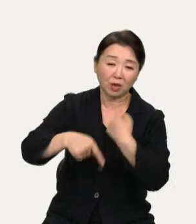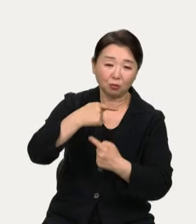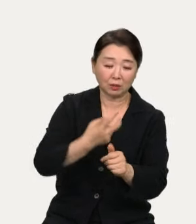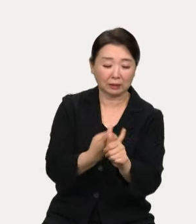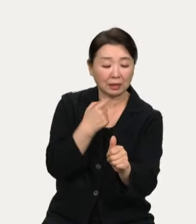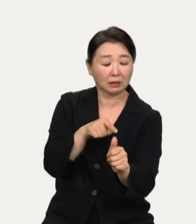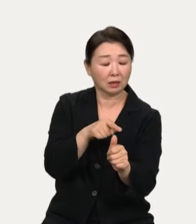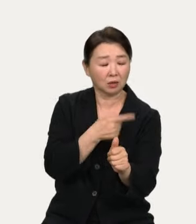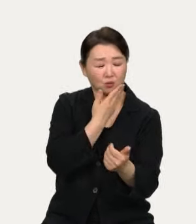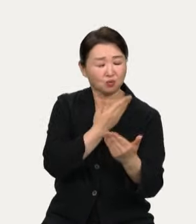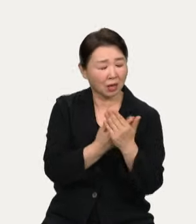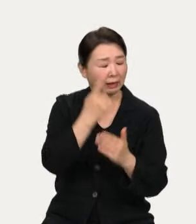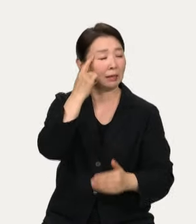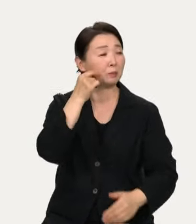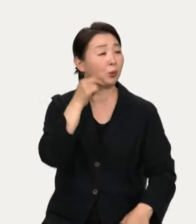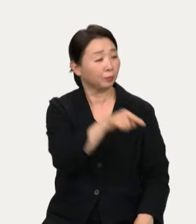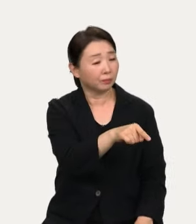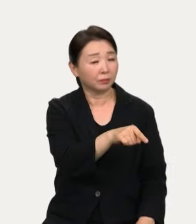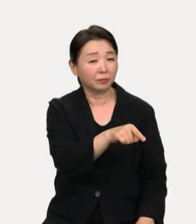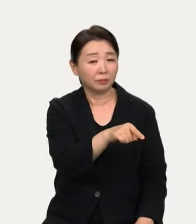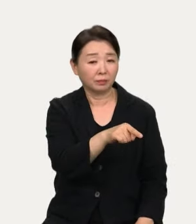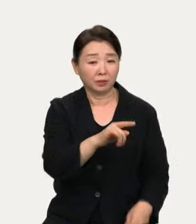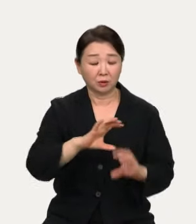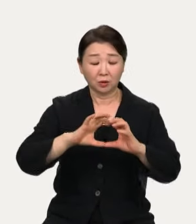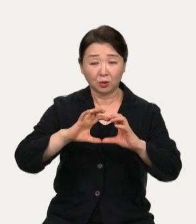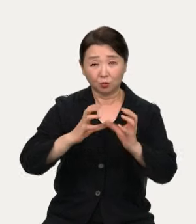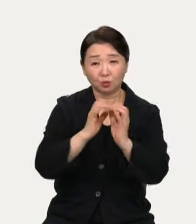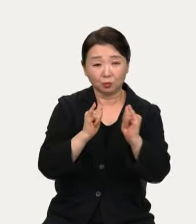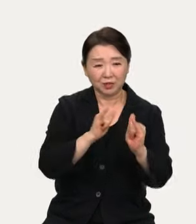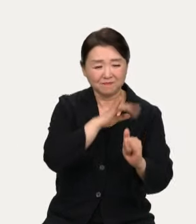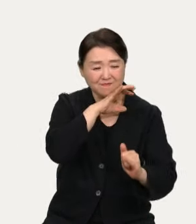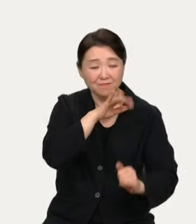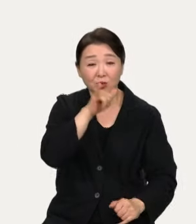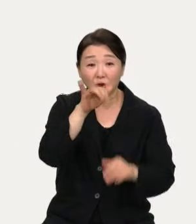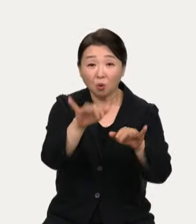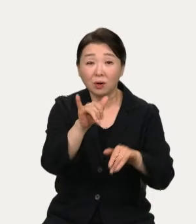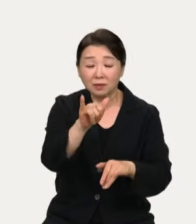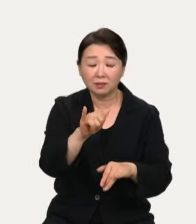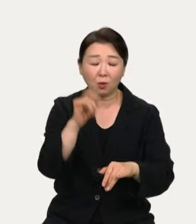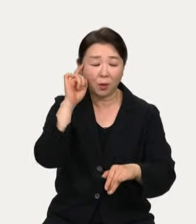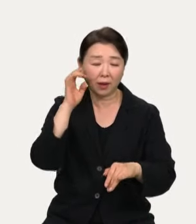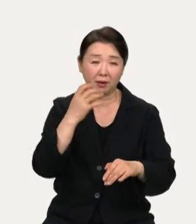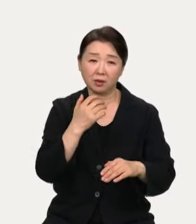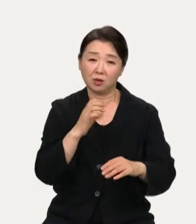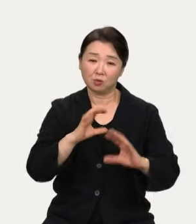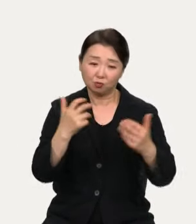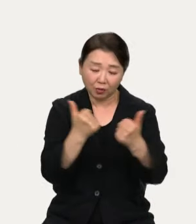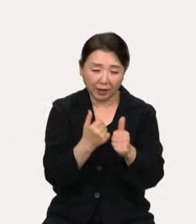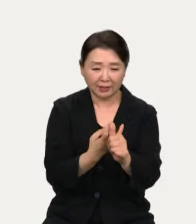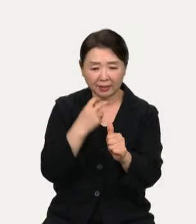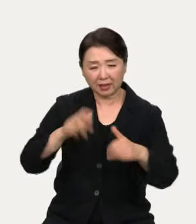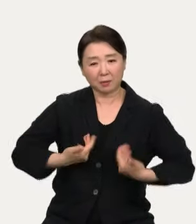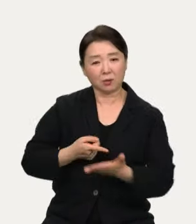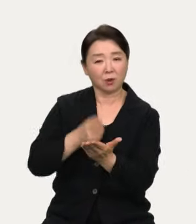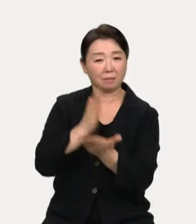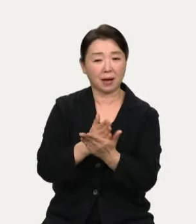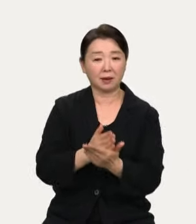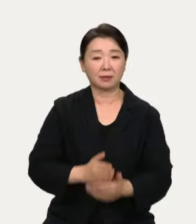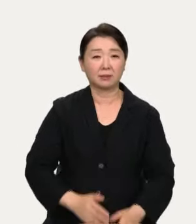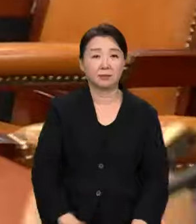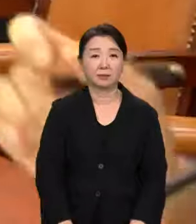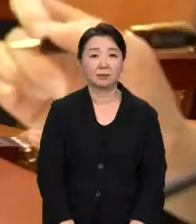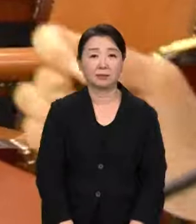엄중함을 못 깨닫는 것 같다면서 국민청원을 이유로 국회 본무대에 탄핵을 가볍게 올려선 안 된다고